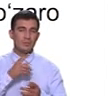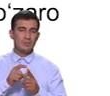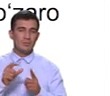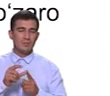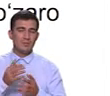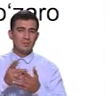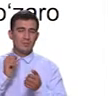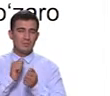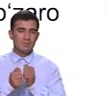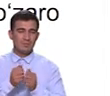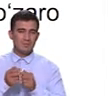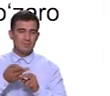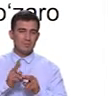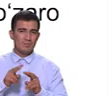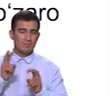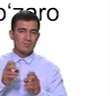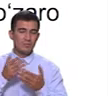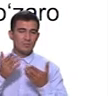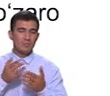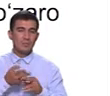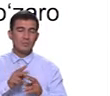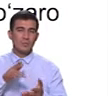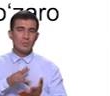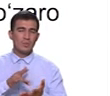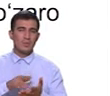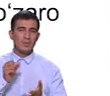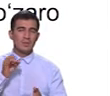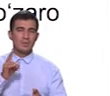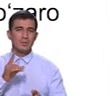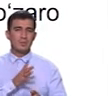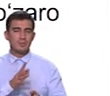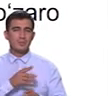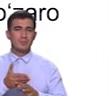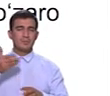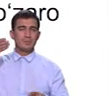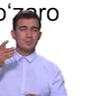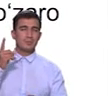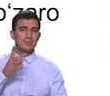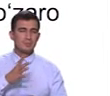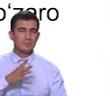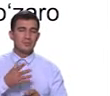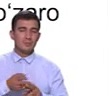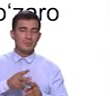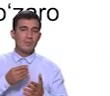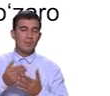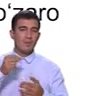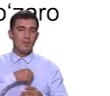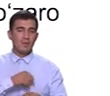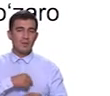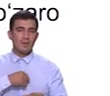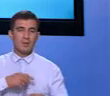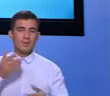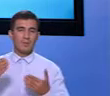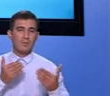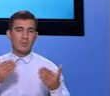davrdagi ijtimoiy munosabatlar bilan ilk o'rta asrlardagi ijtimoiy munosabatlarni o'zaro farqlarini o'rganishga harakat